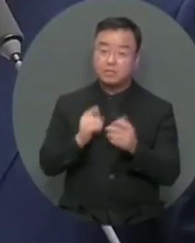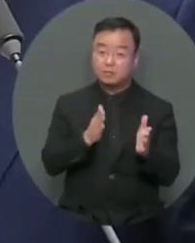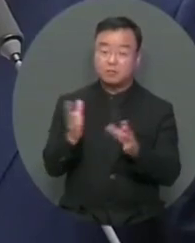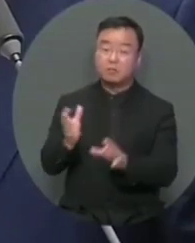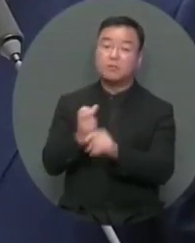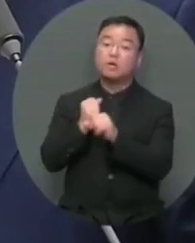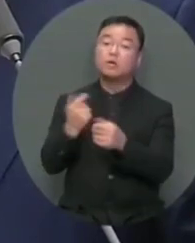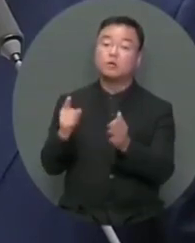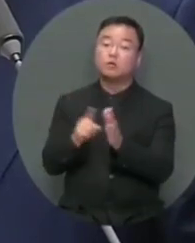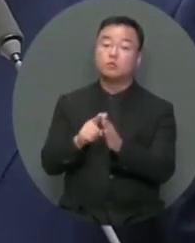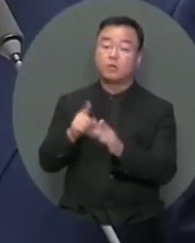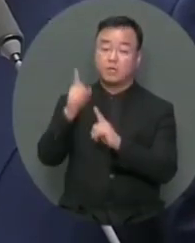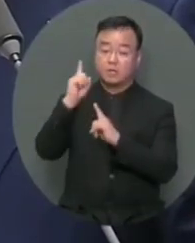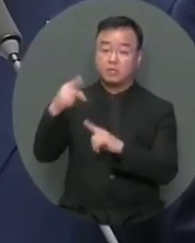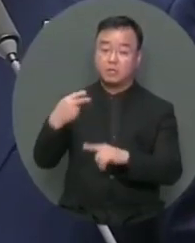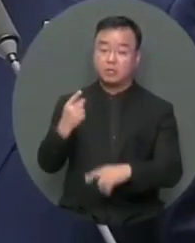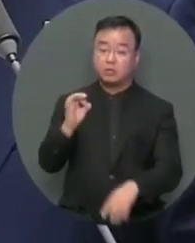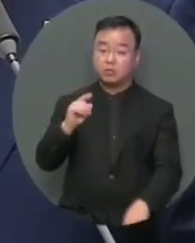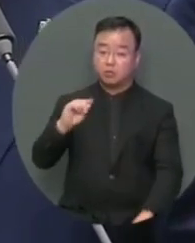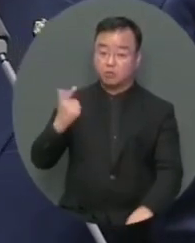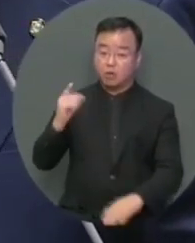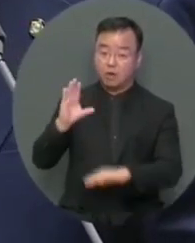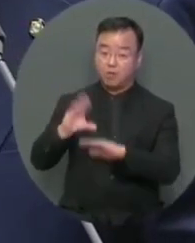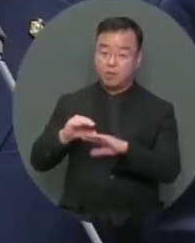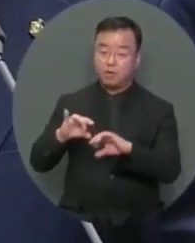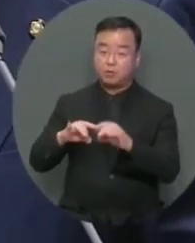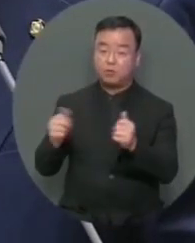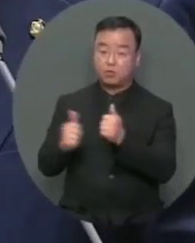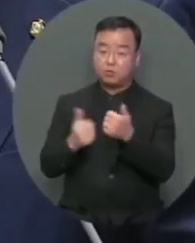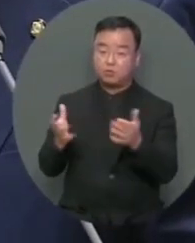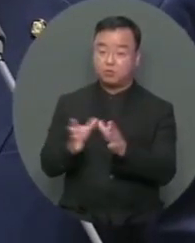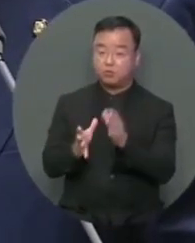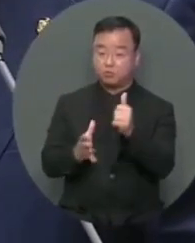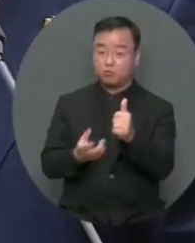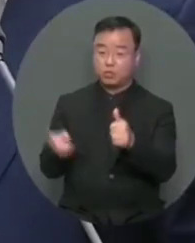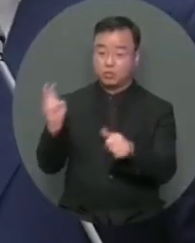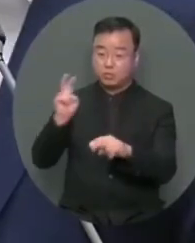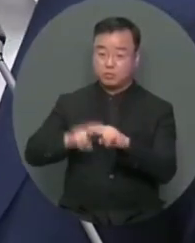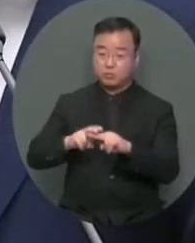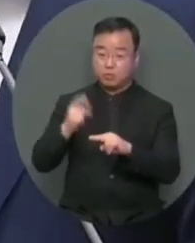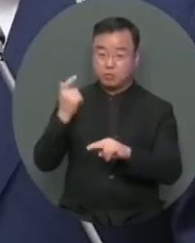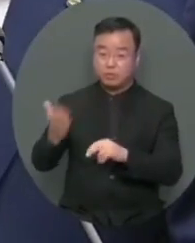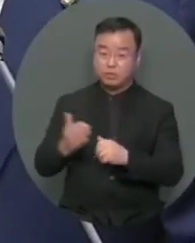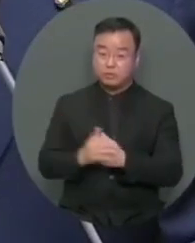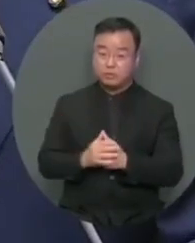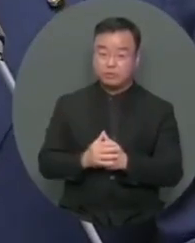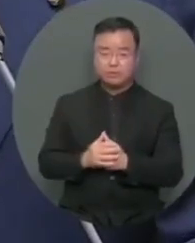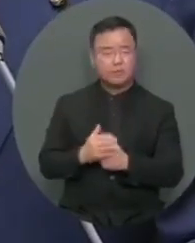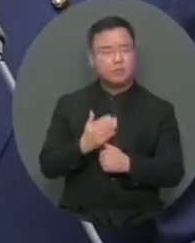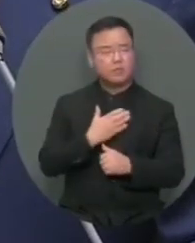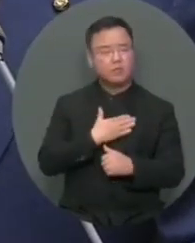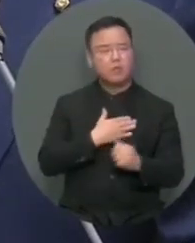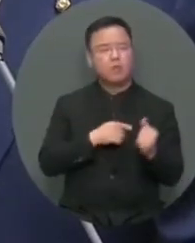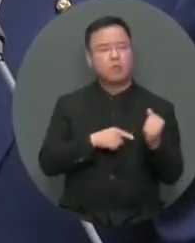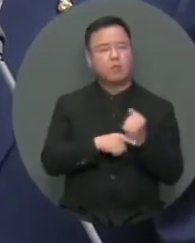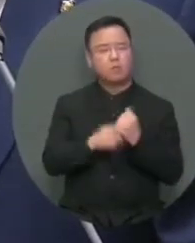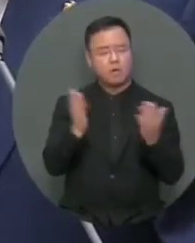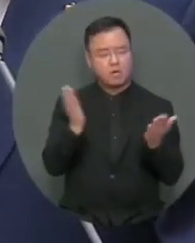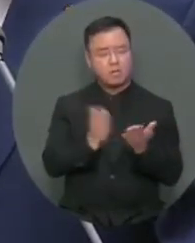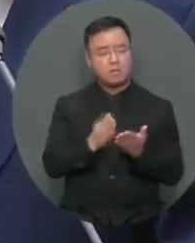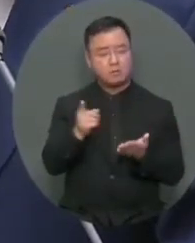이동관 방통위원장을 임명하셨습니까? 적어도 과학에 관한 하는 저는 그런 것을